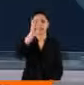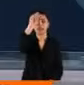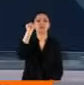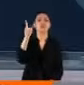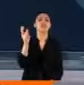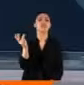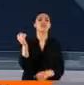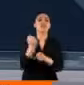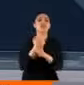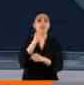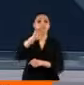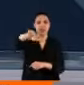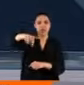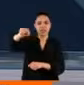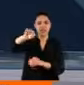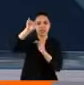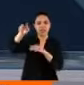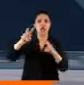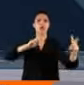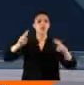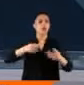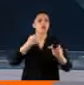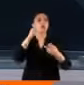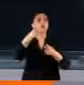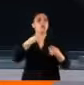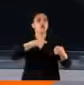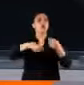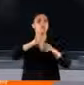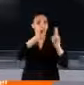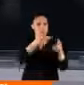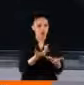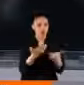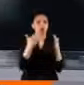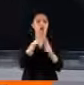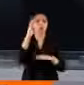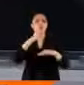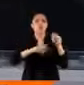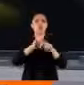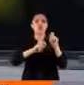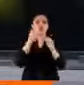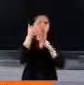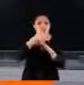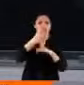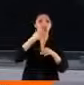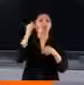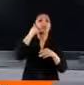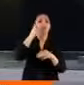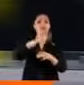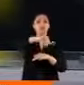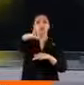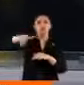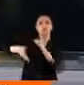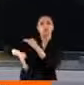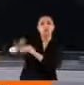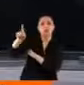İstanbul Nişantaşı'na bir hırsız dadandı. Restoran, ganyan bayi, ev, inşaat nereyi bulduysa girdi. Kaşla göz arasında gözüne kestirdiği telefonları çalıp